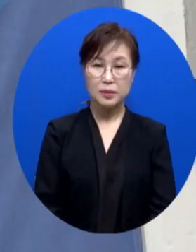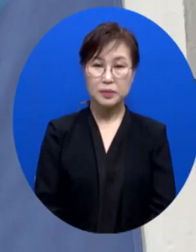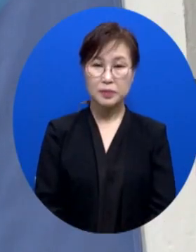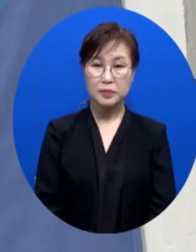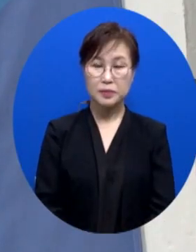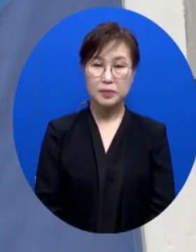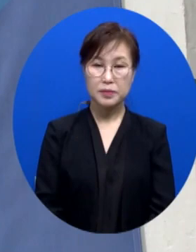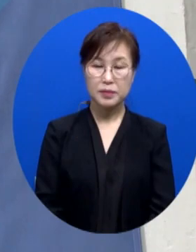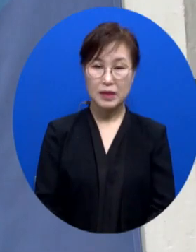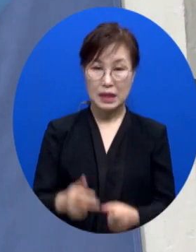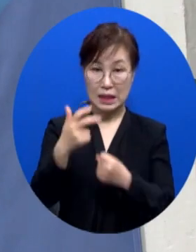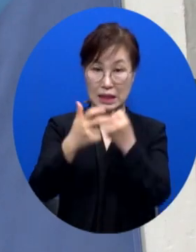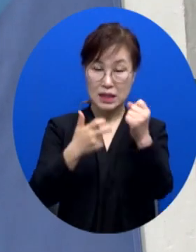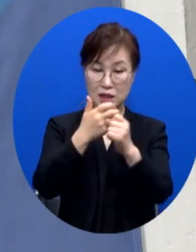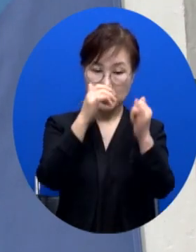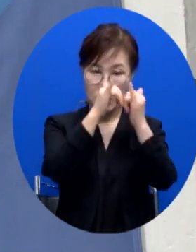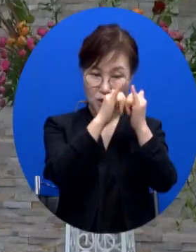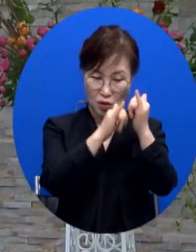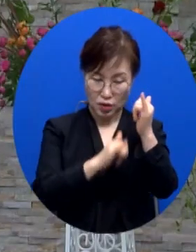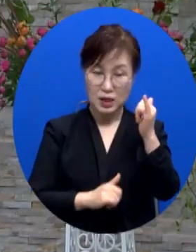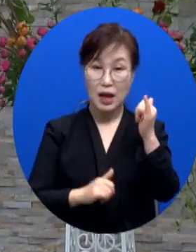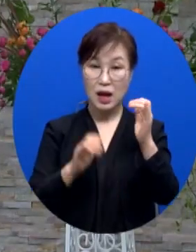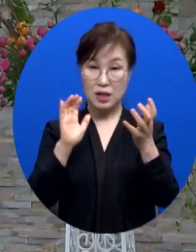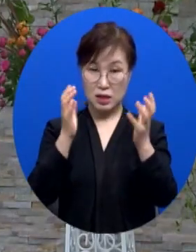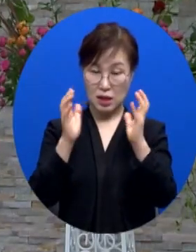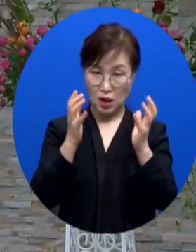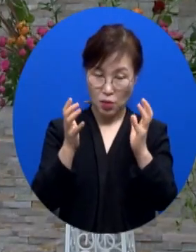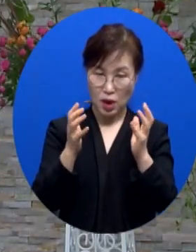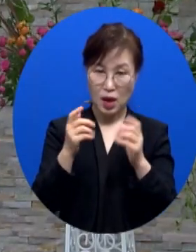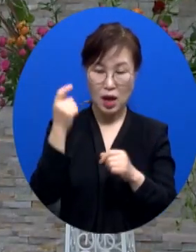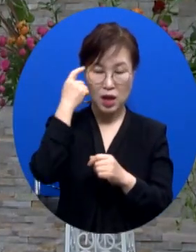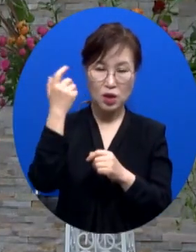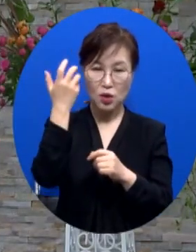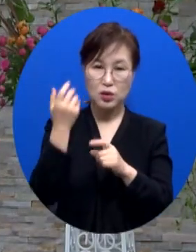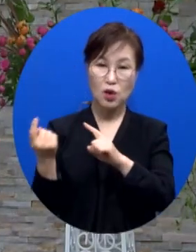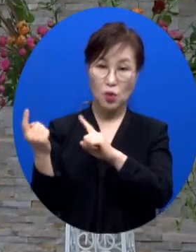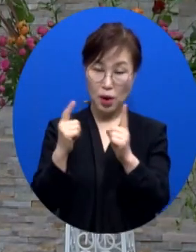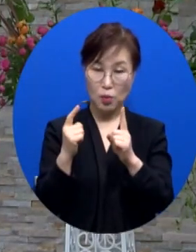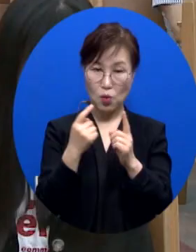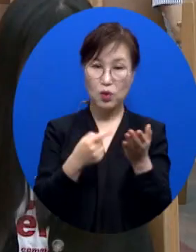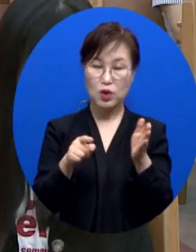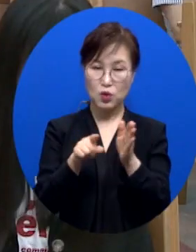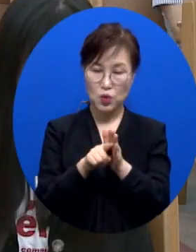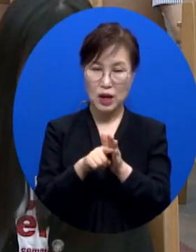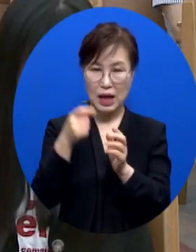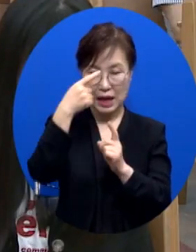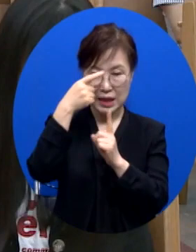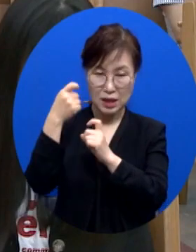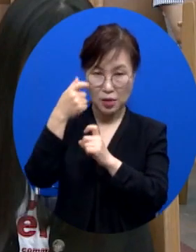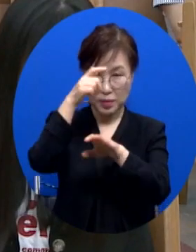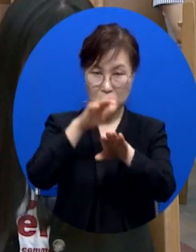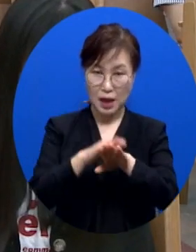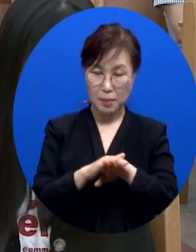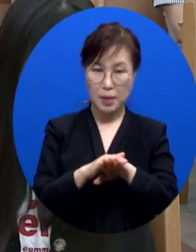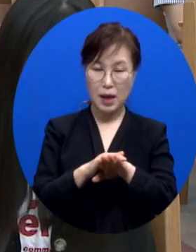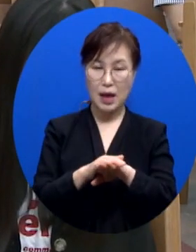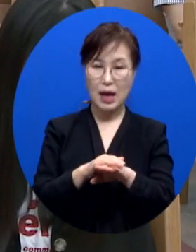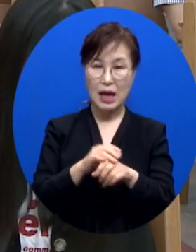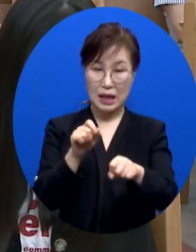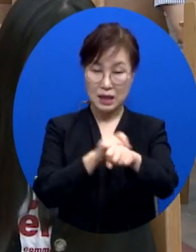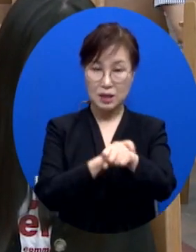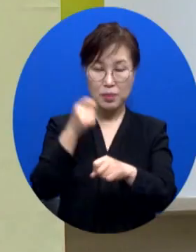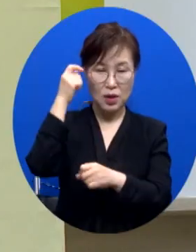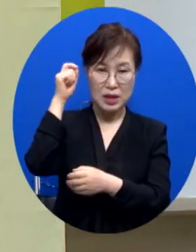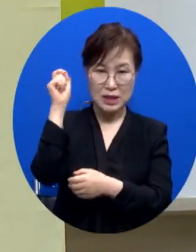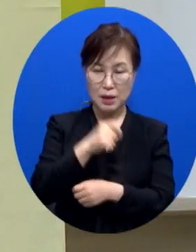서문로교회는 또 70년 역사회고 좌담회와 영성회복과 다음 세대를 위한 기념집회 그리고 특별 새벽